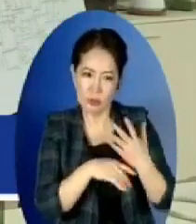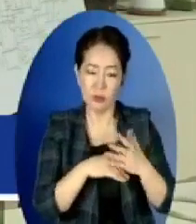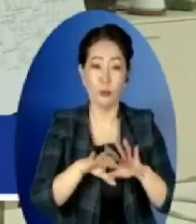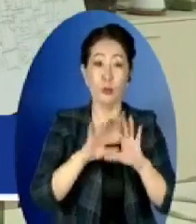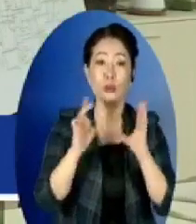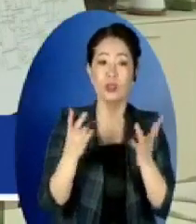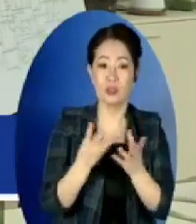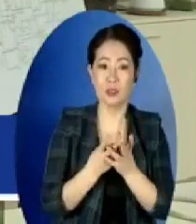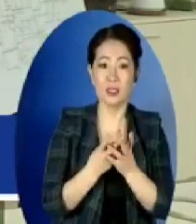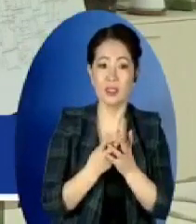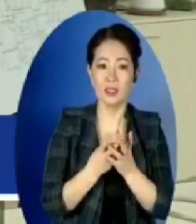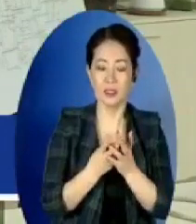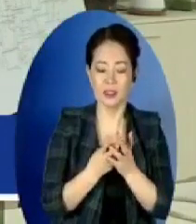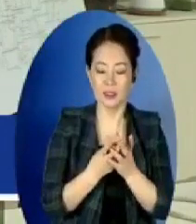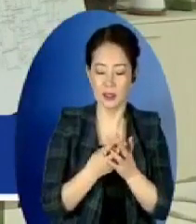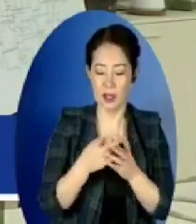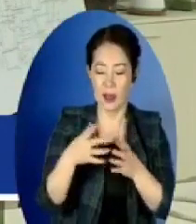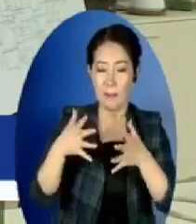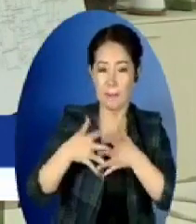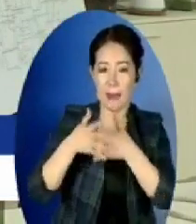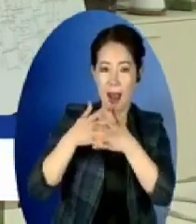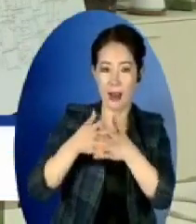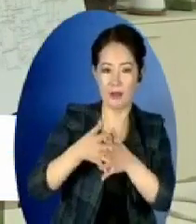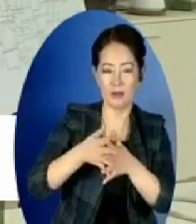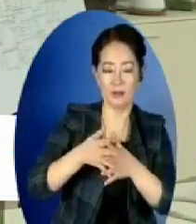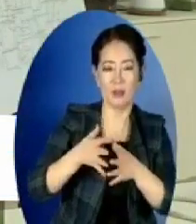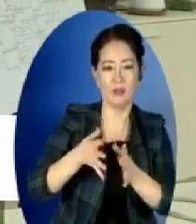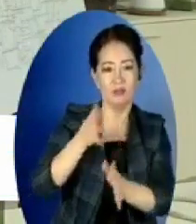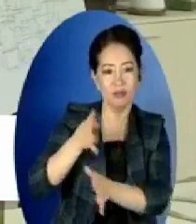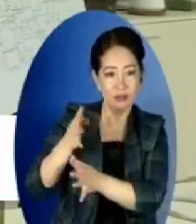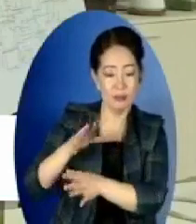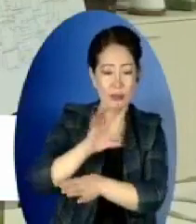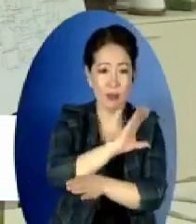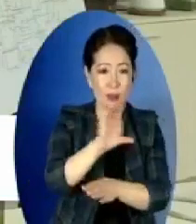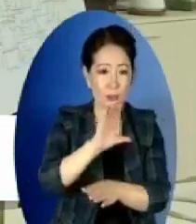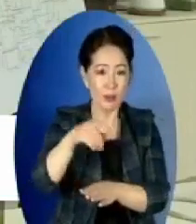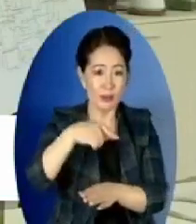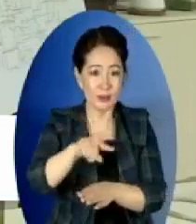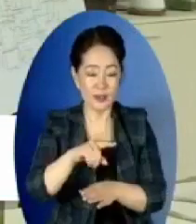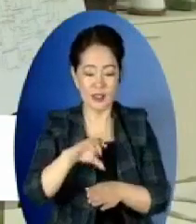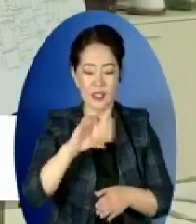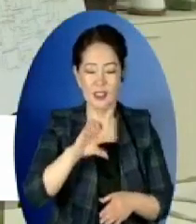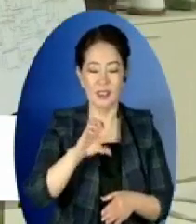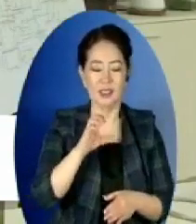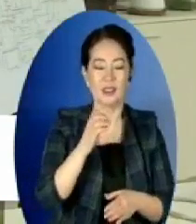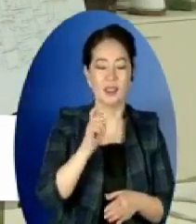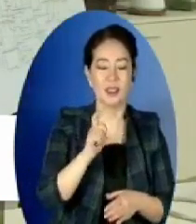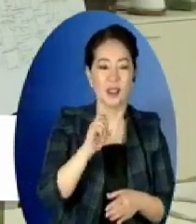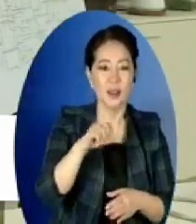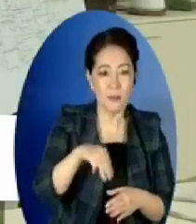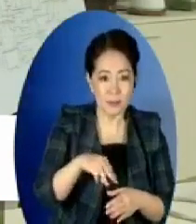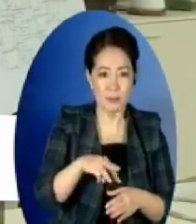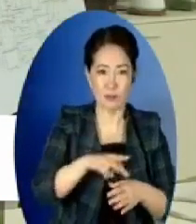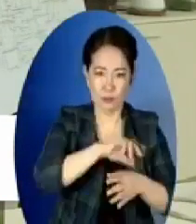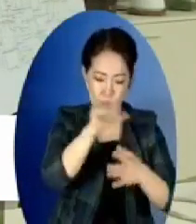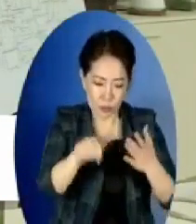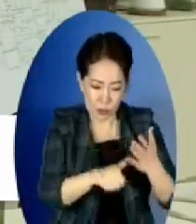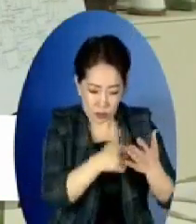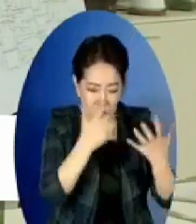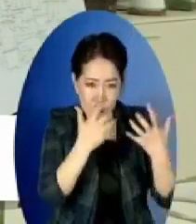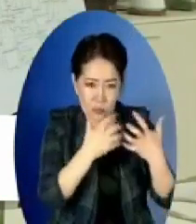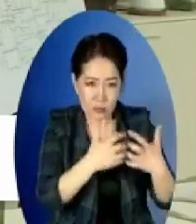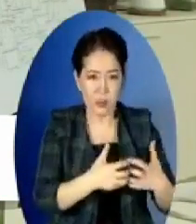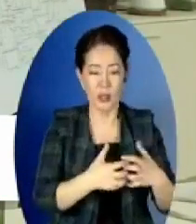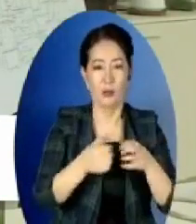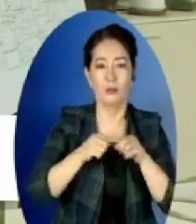нэгдсэн байдлаар ингэж орон сууц хороолол одоо аж ахуйн нэгжүүд маань схемийн одоо нэгдсэн байдлаар хийгдсэн.